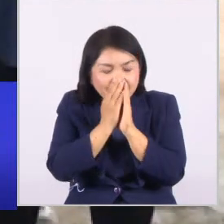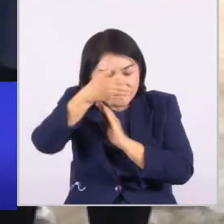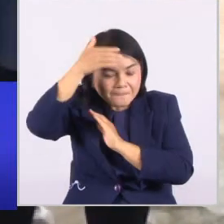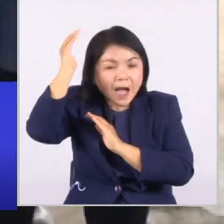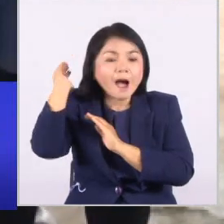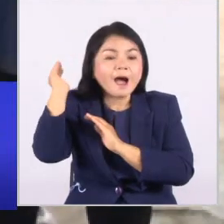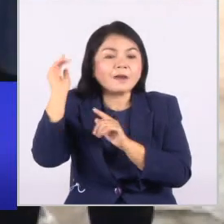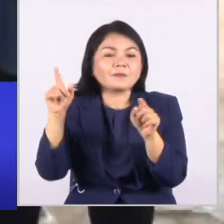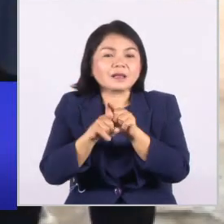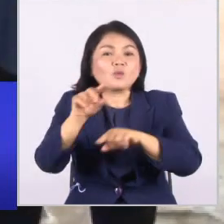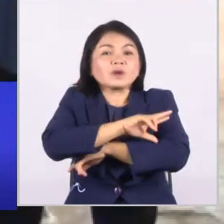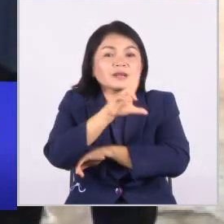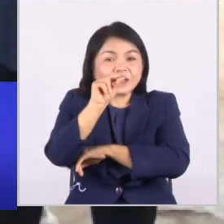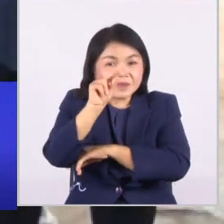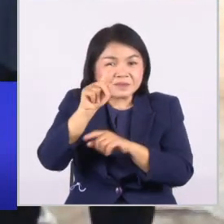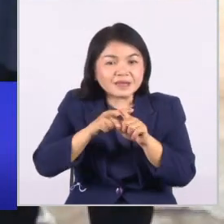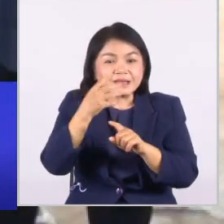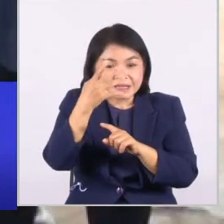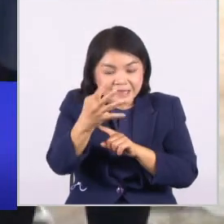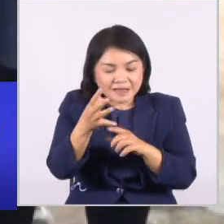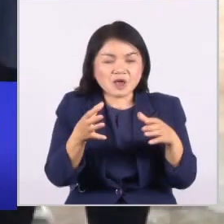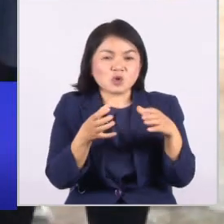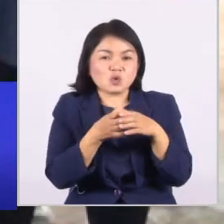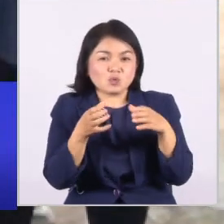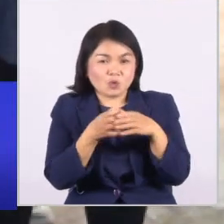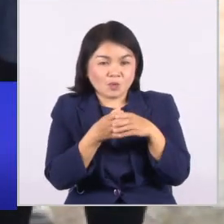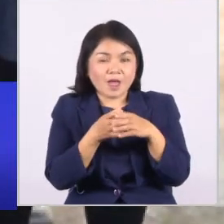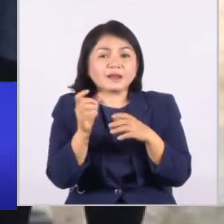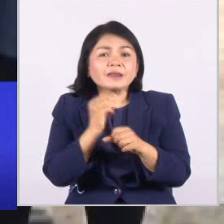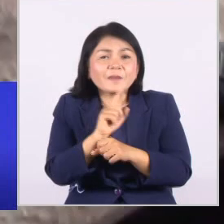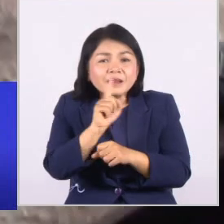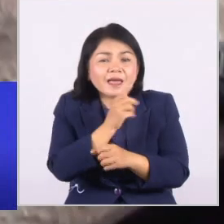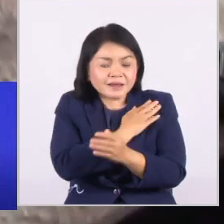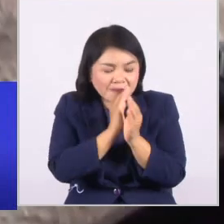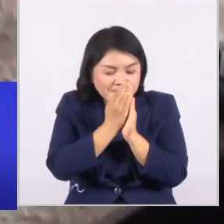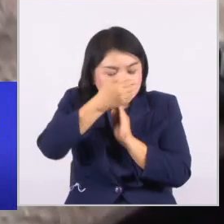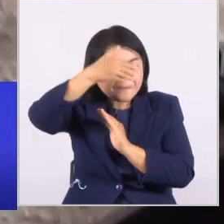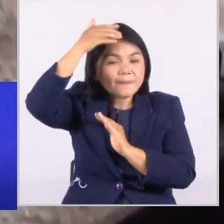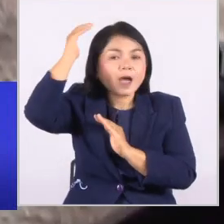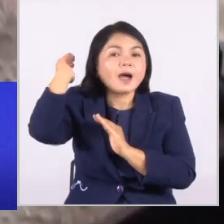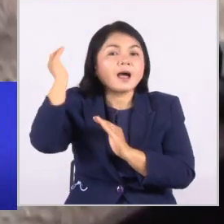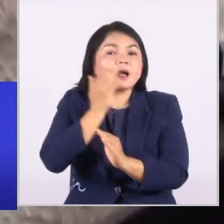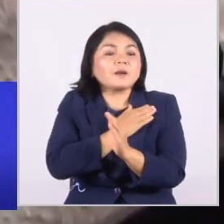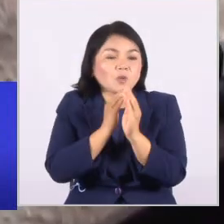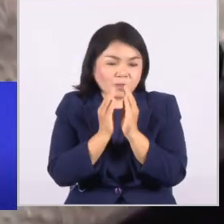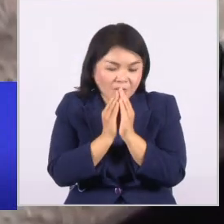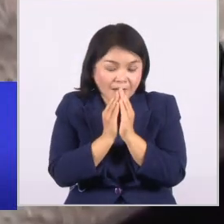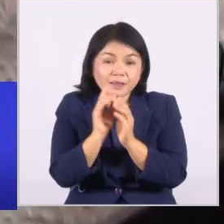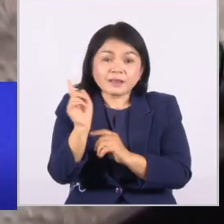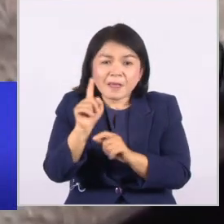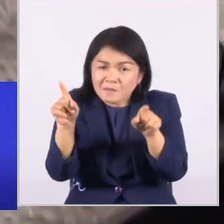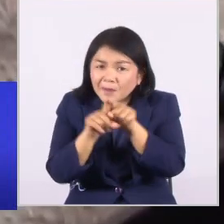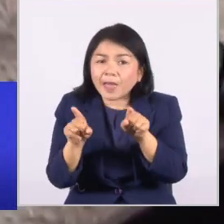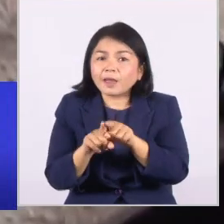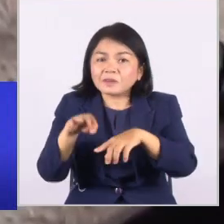เป็นแบบ30เมษายนนะนันทิพัฒน์ยงยุทธกวางตุ้งเองนี่นะคะเป็นไงคะเหมือนไหมค